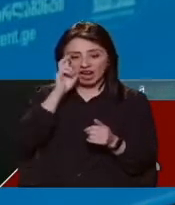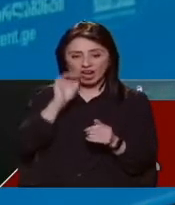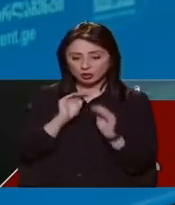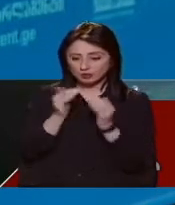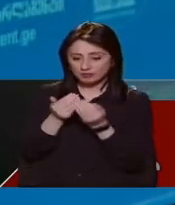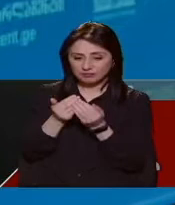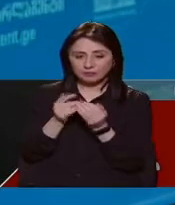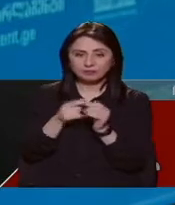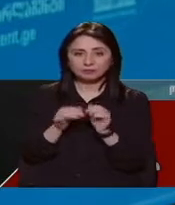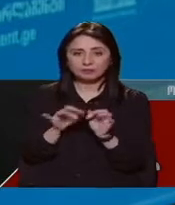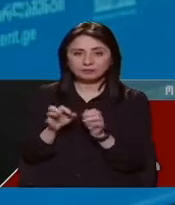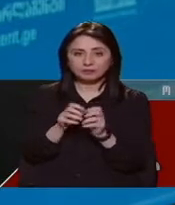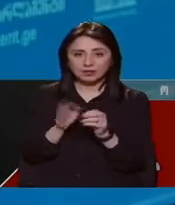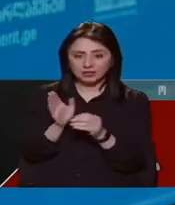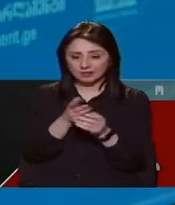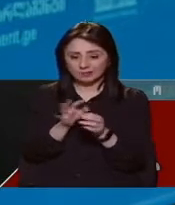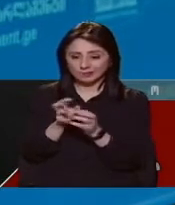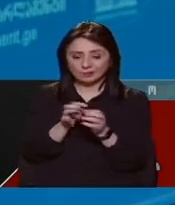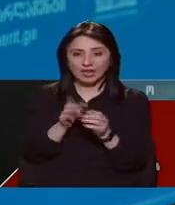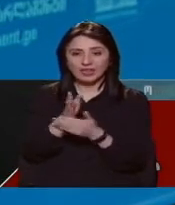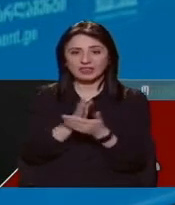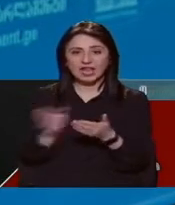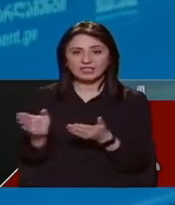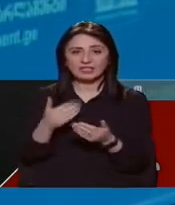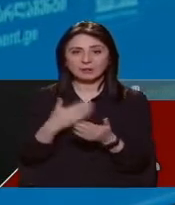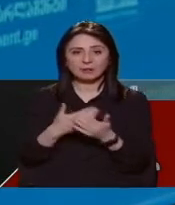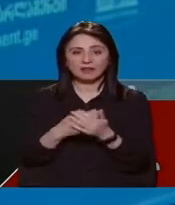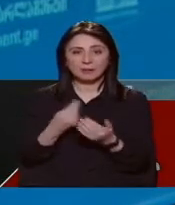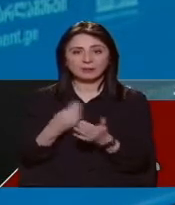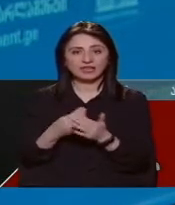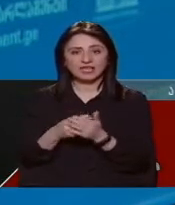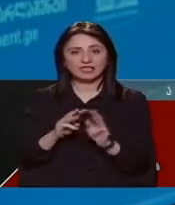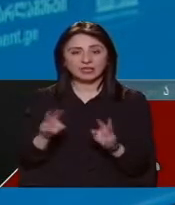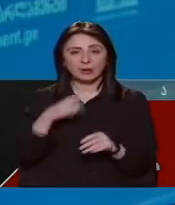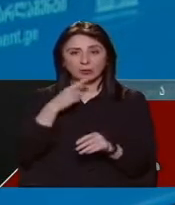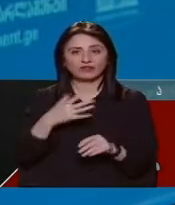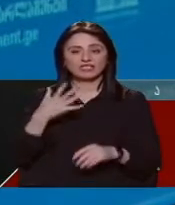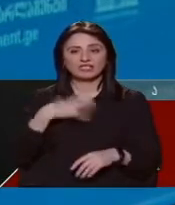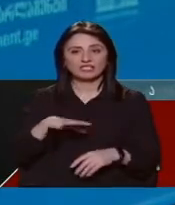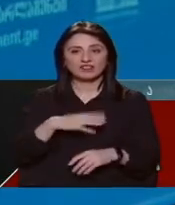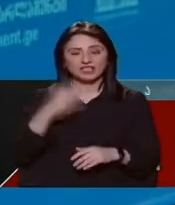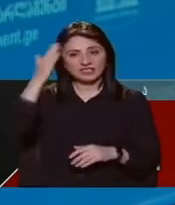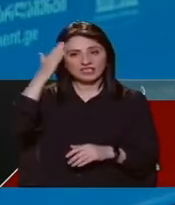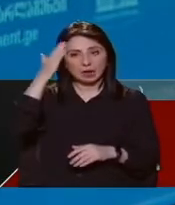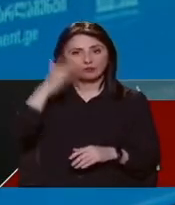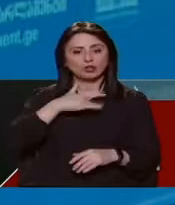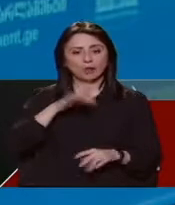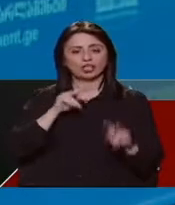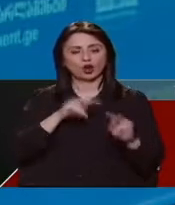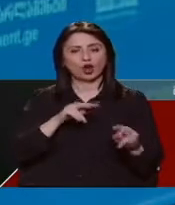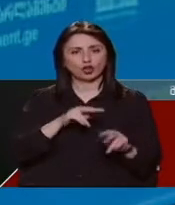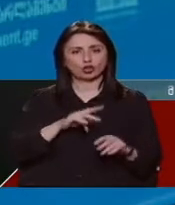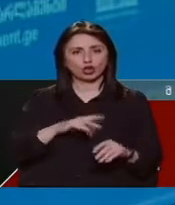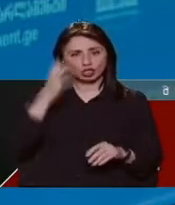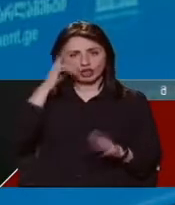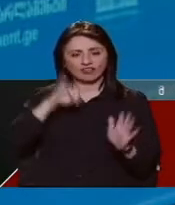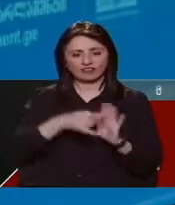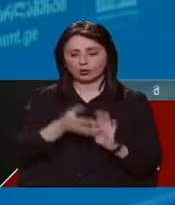ხელისუფლება რაღაცნაირად თითქოს გაყოფილია. Ერთი ნაწილი, მაგალითად ფინანსთა სამინისტრო ამბობს, რომ საქართველოს საბაჟო მკაცრად კონტროლდება